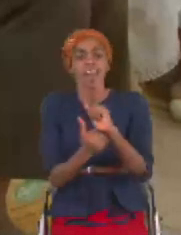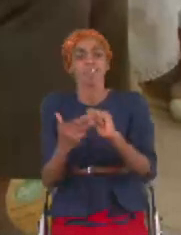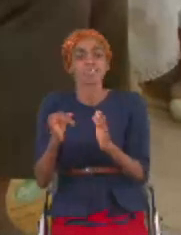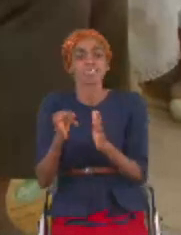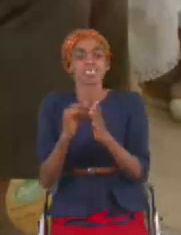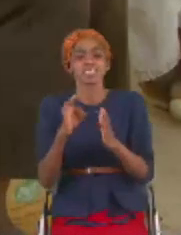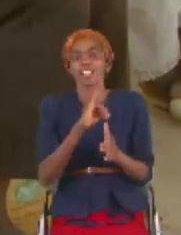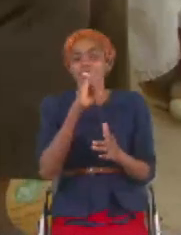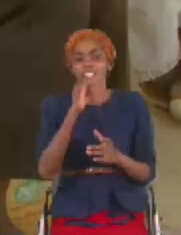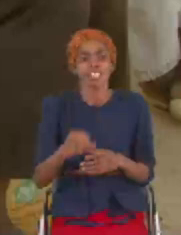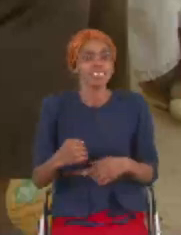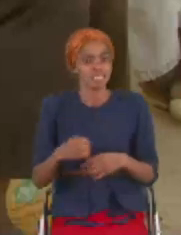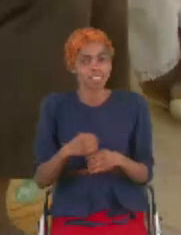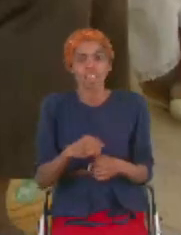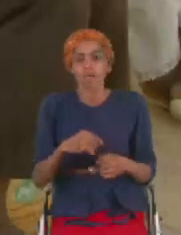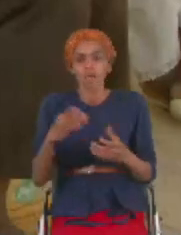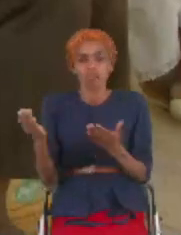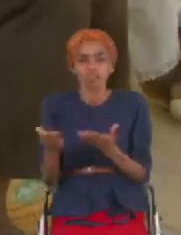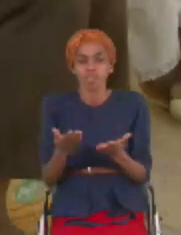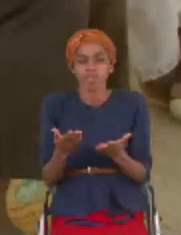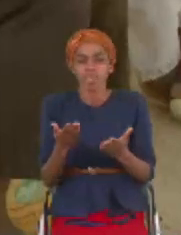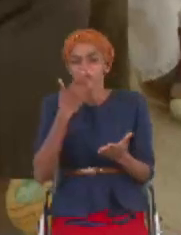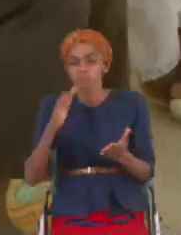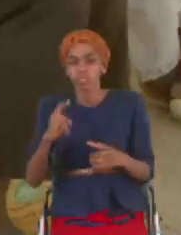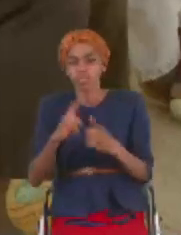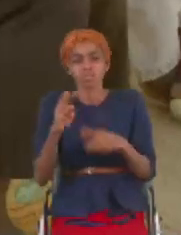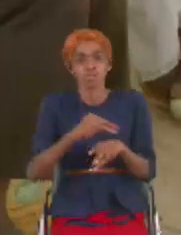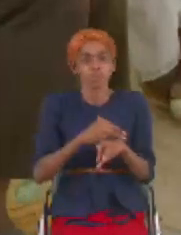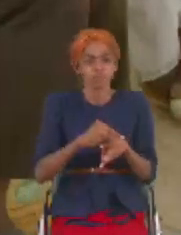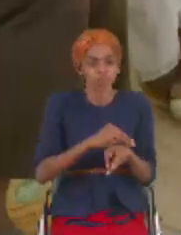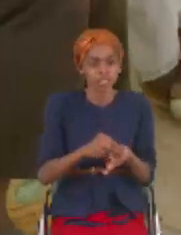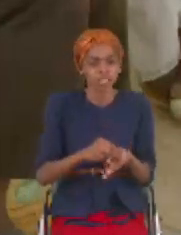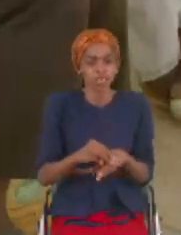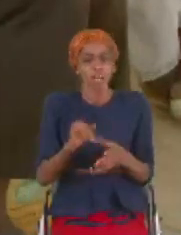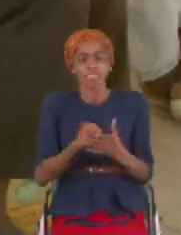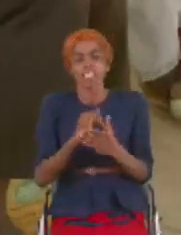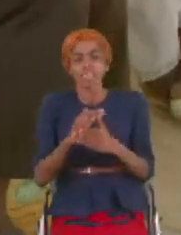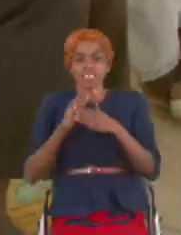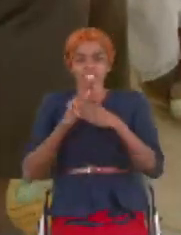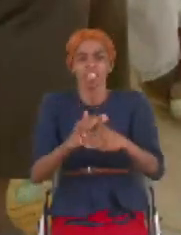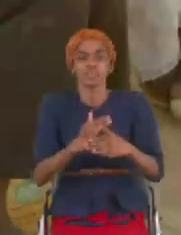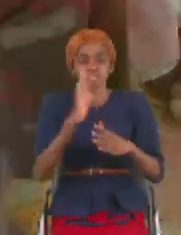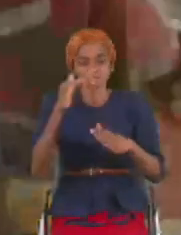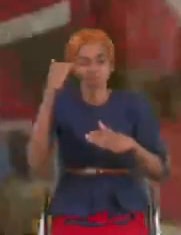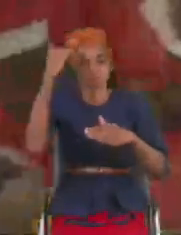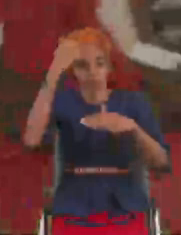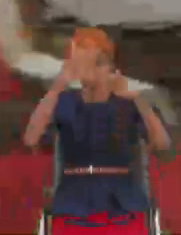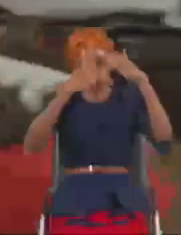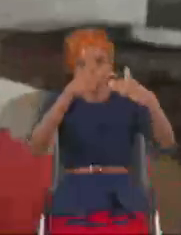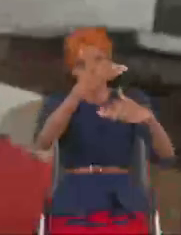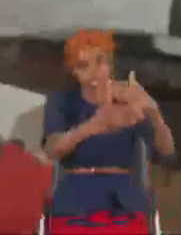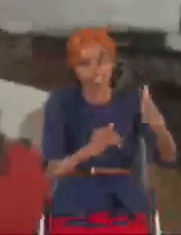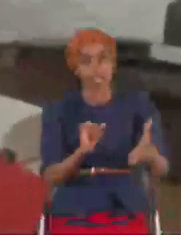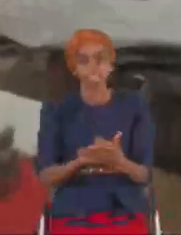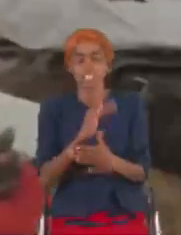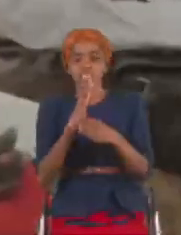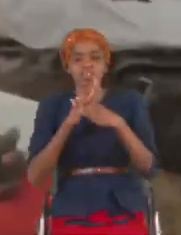tout ce qui va discréditer son ministère qui va district discréditer ton progrès